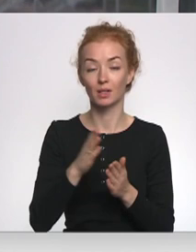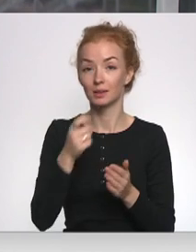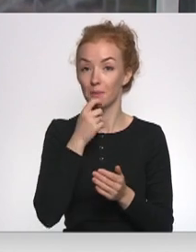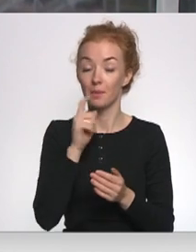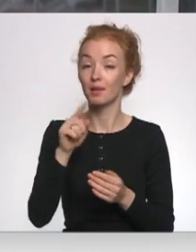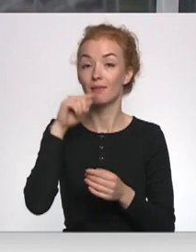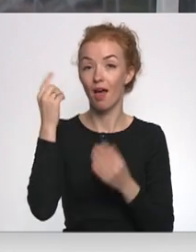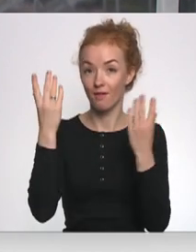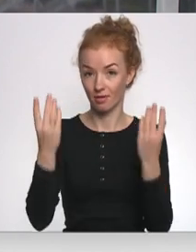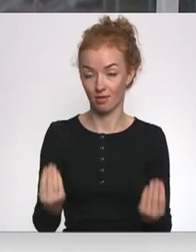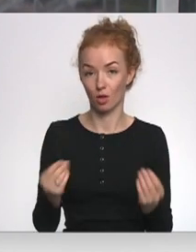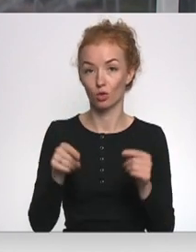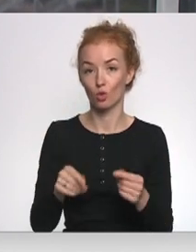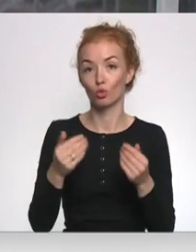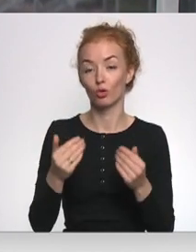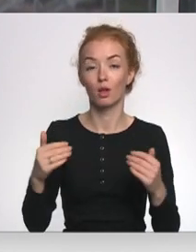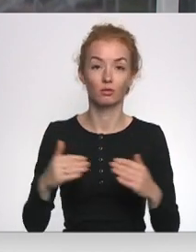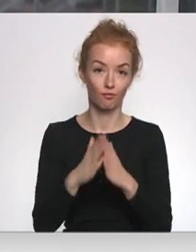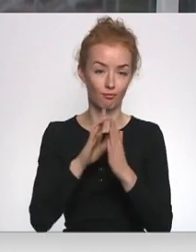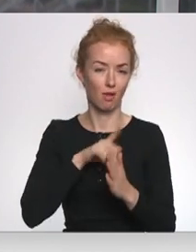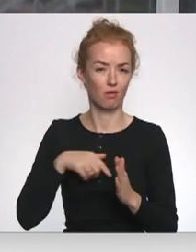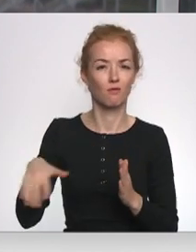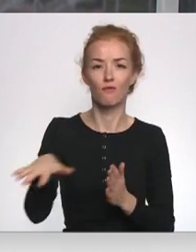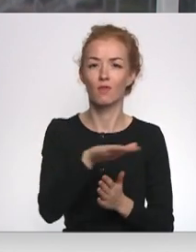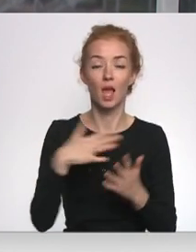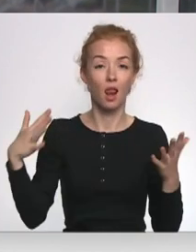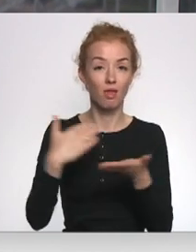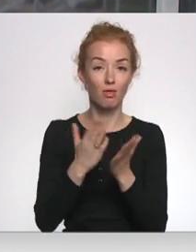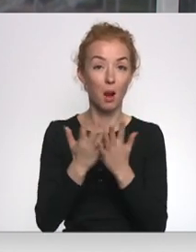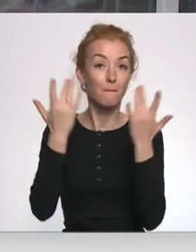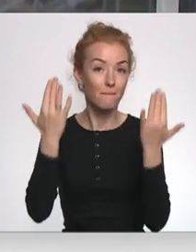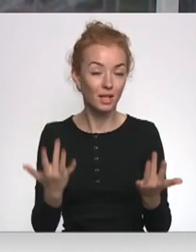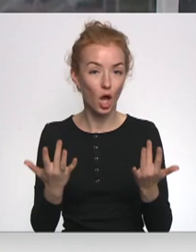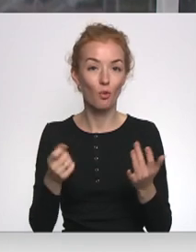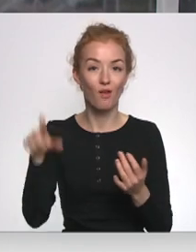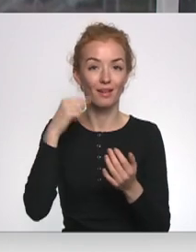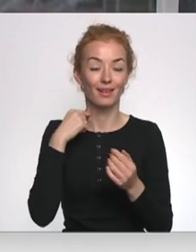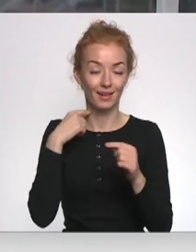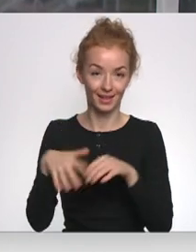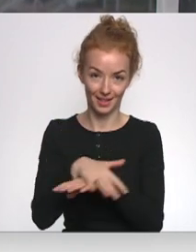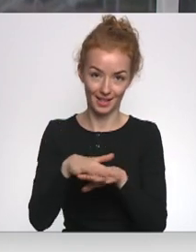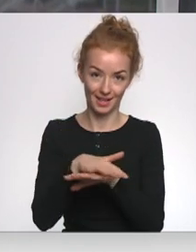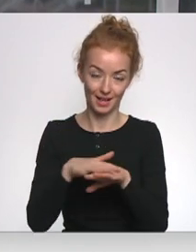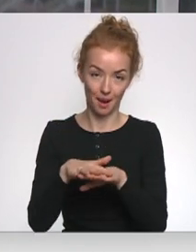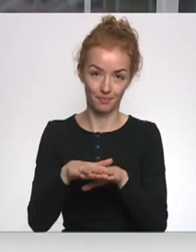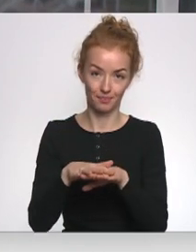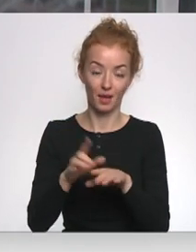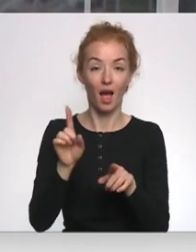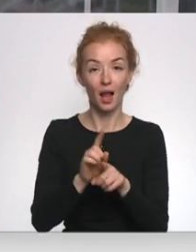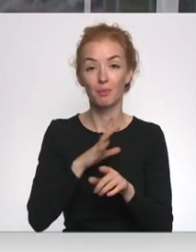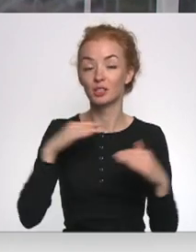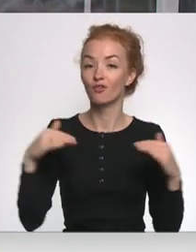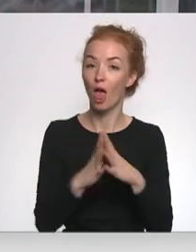diena. Šodien to plaši atzīmē visā Latvijā. Liela daļa tēva dienas pasākumu koncentrēta Rīgā. Viens no tiem bija svētku gājiens,